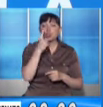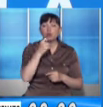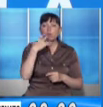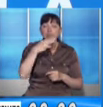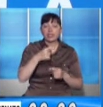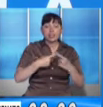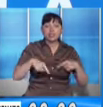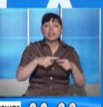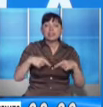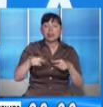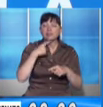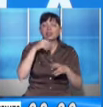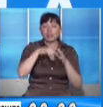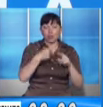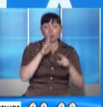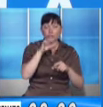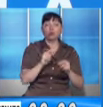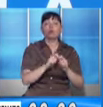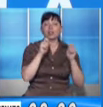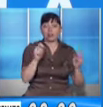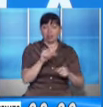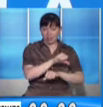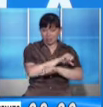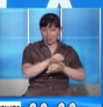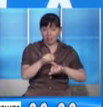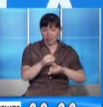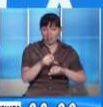150 de secții care se vor deschide pentru